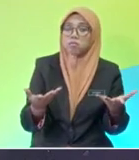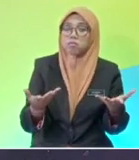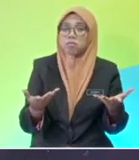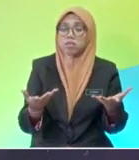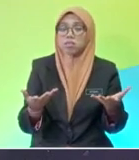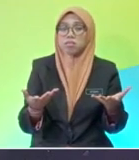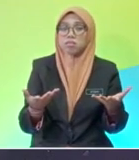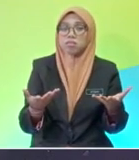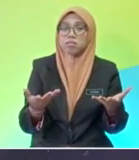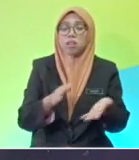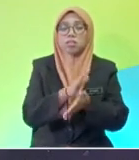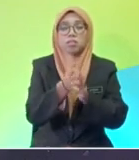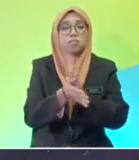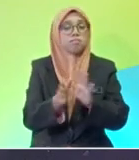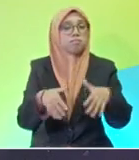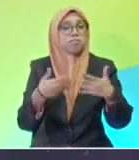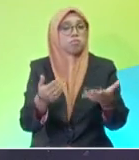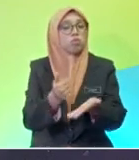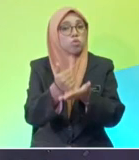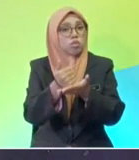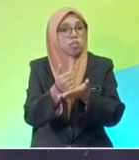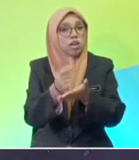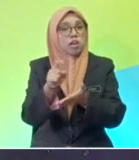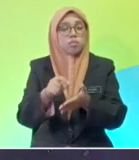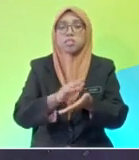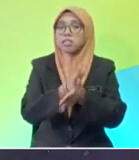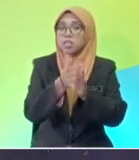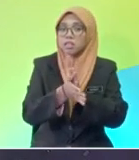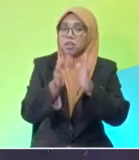orang yang baik hati betul betul